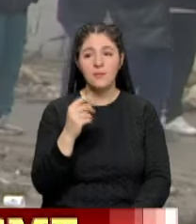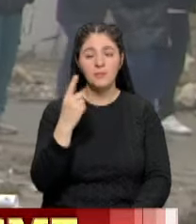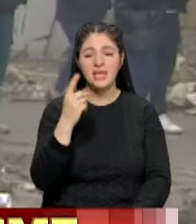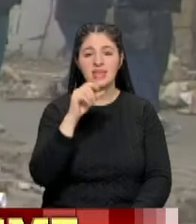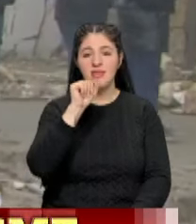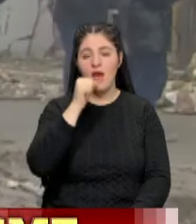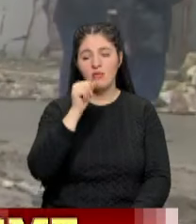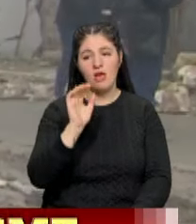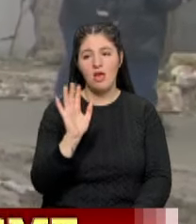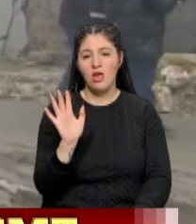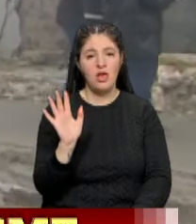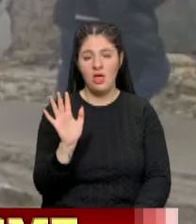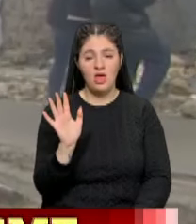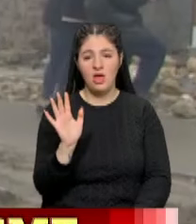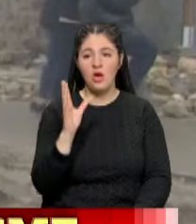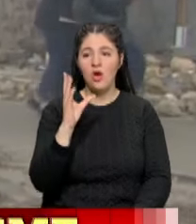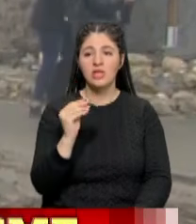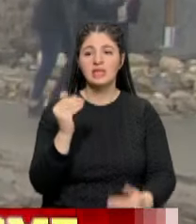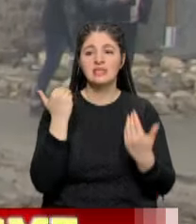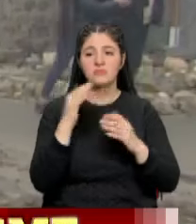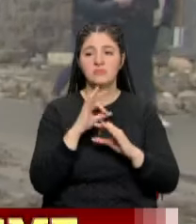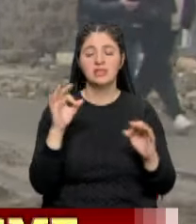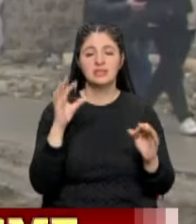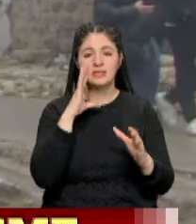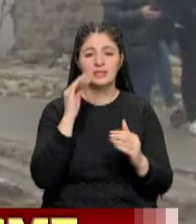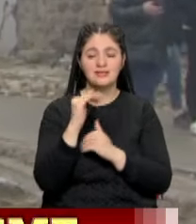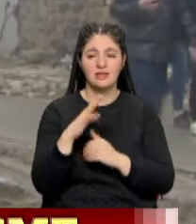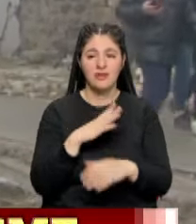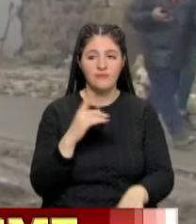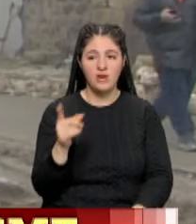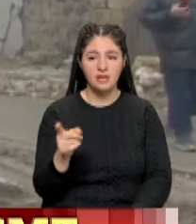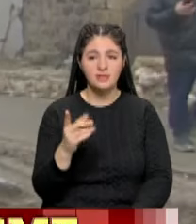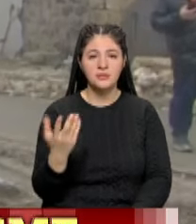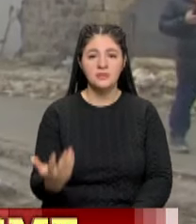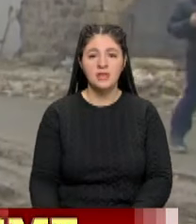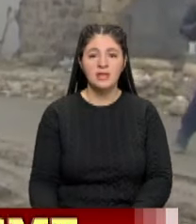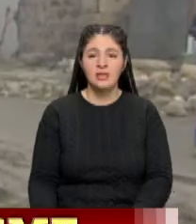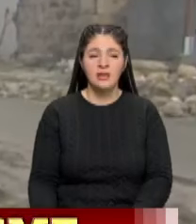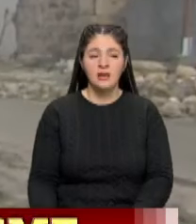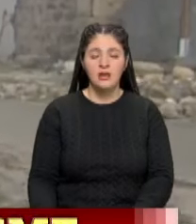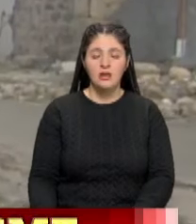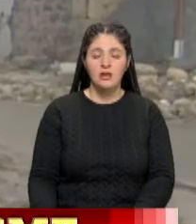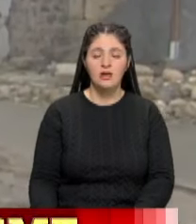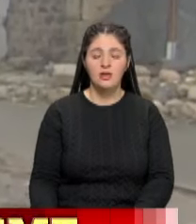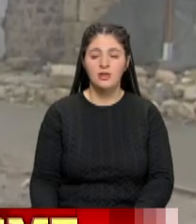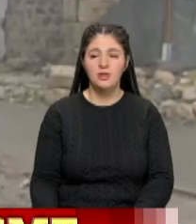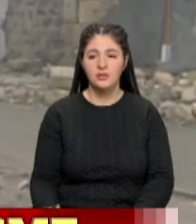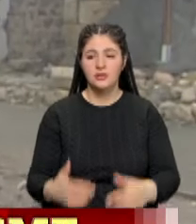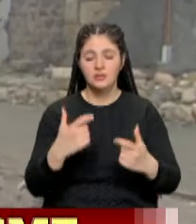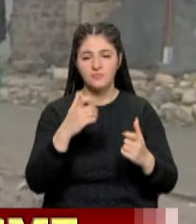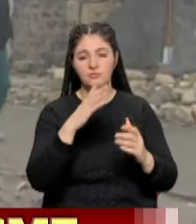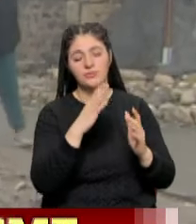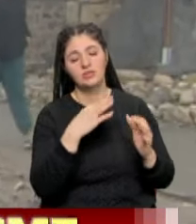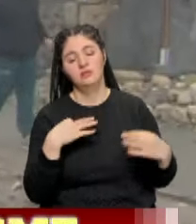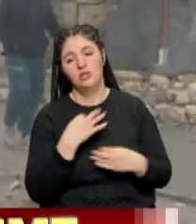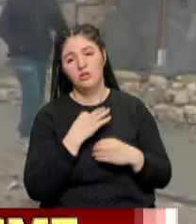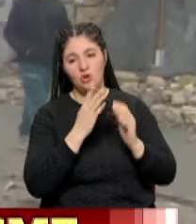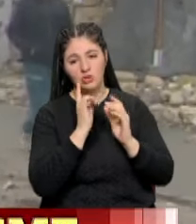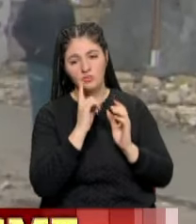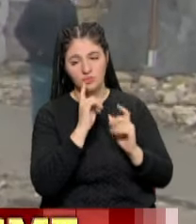tahta olan kimsesiz insanlar var. Yani Hatay'daki manzara Hataylı böyle. Sayın hocam sormak